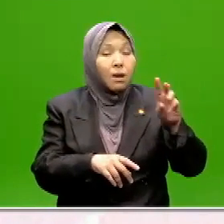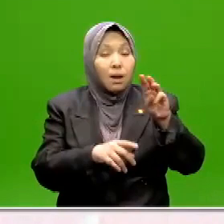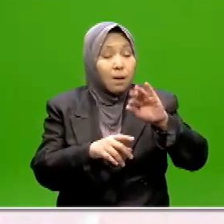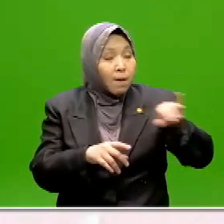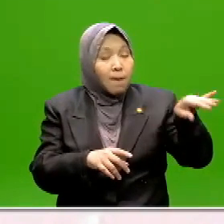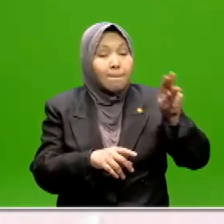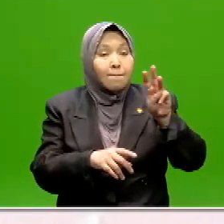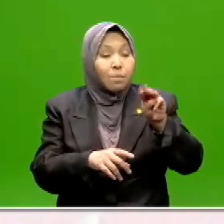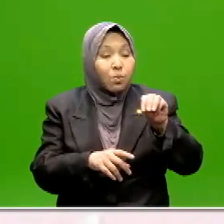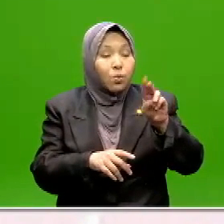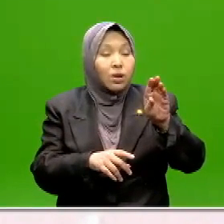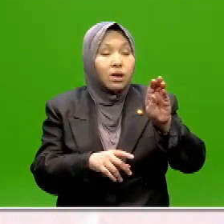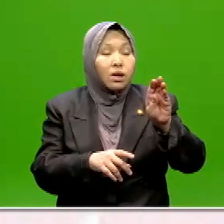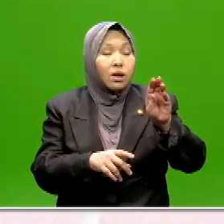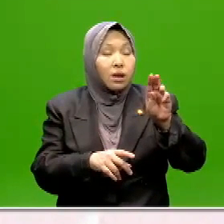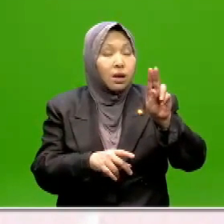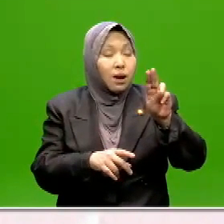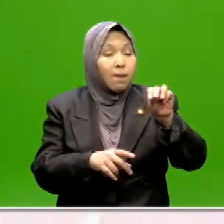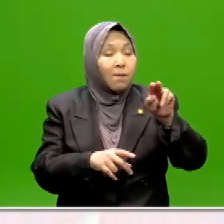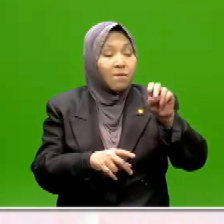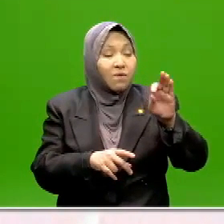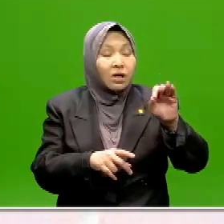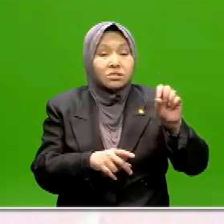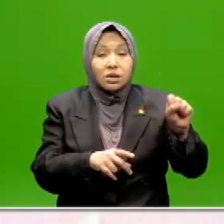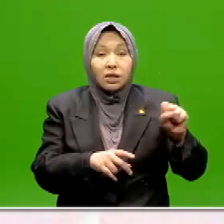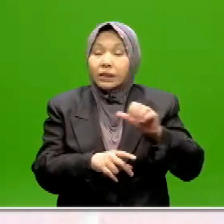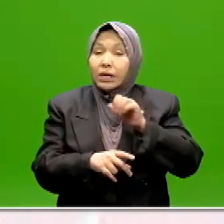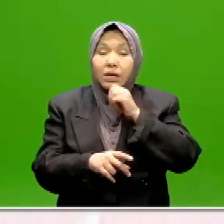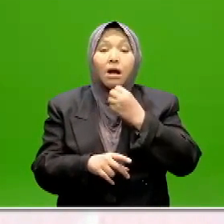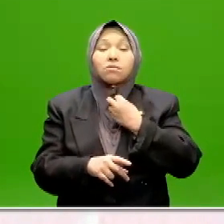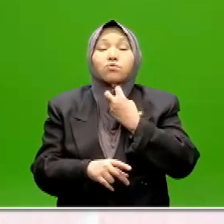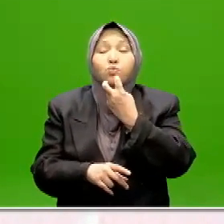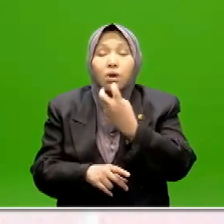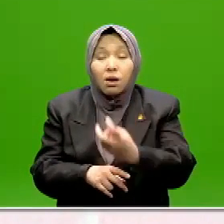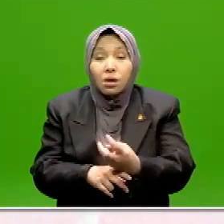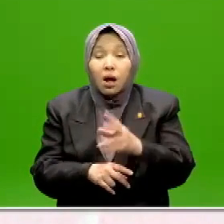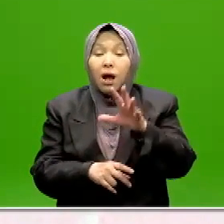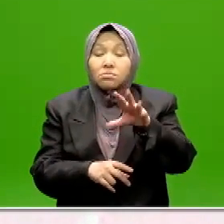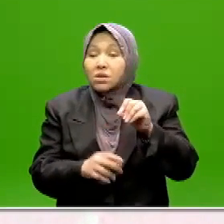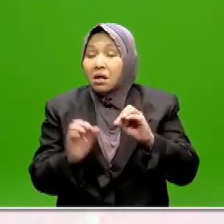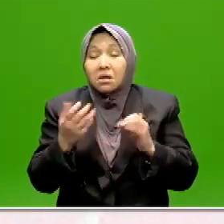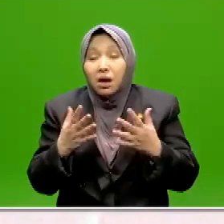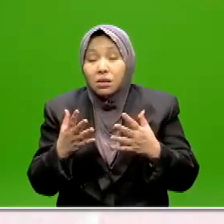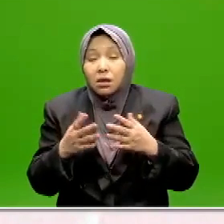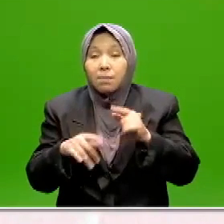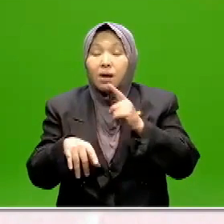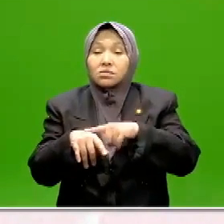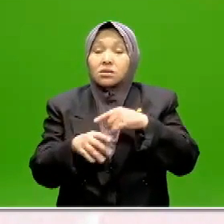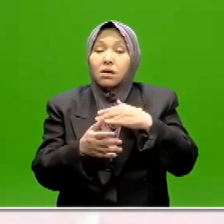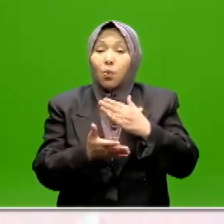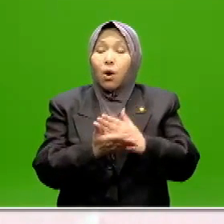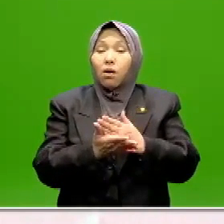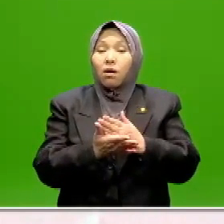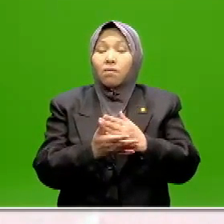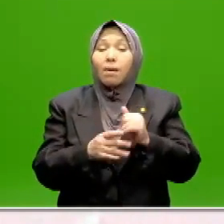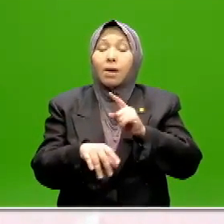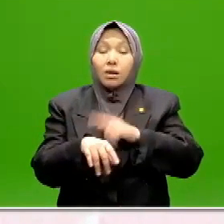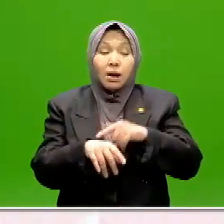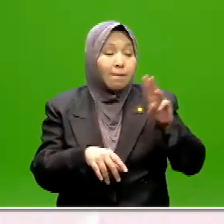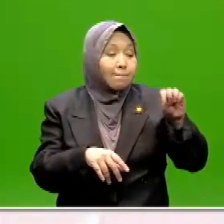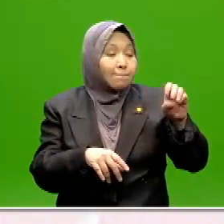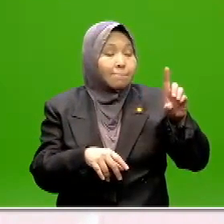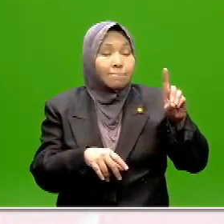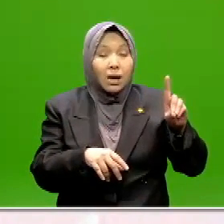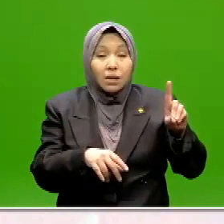yang kita lihat dulu tidak membunyikan Hamzah ketika waqaf pada peta demart mu'tashim